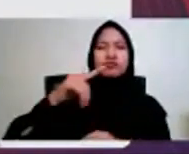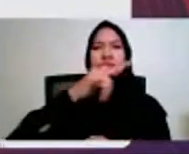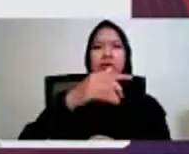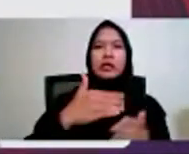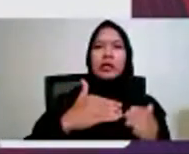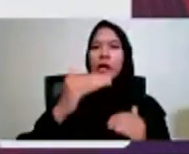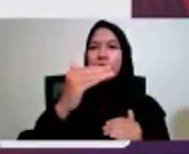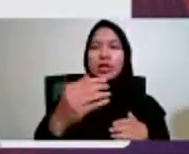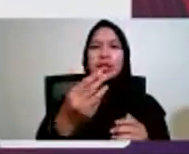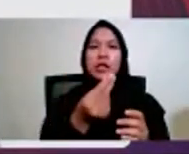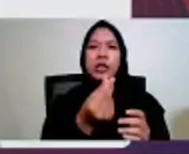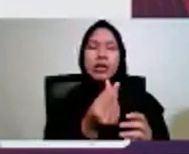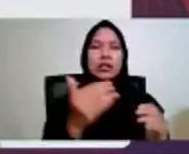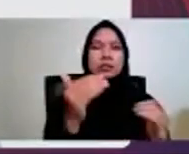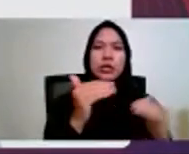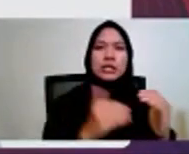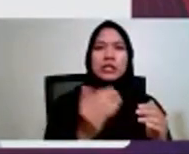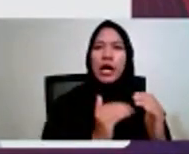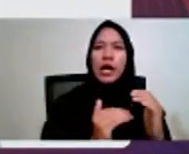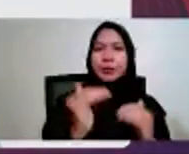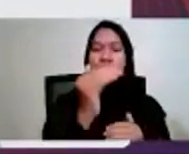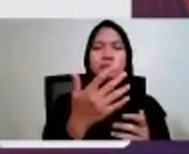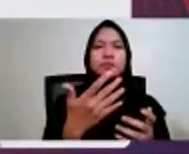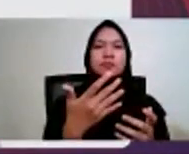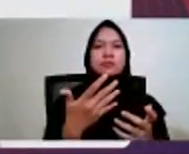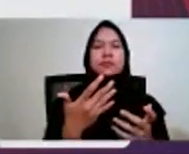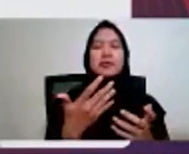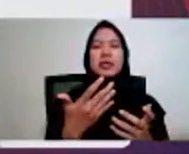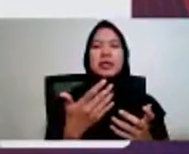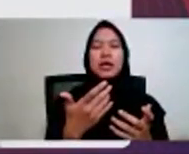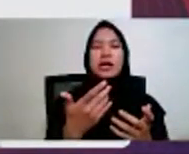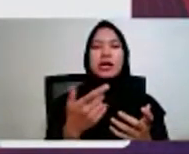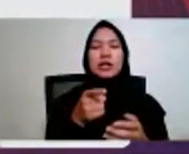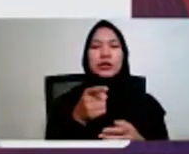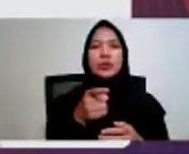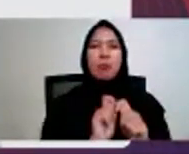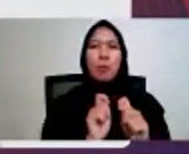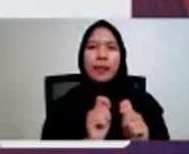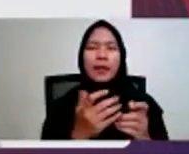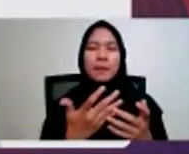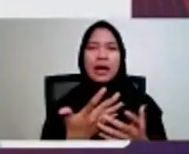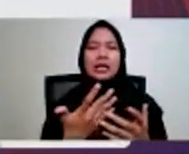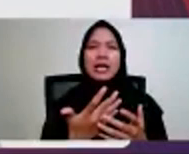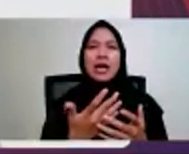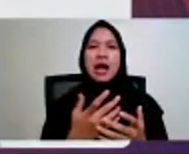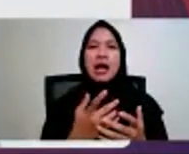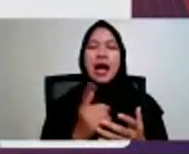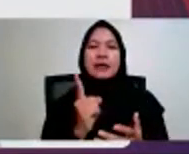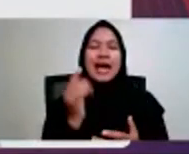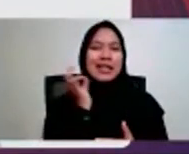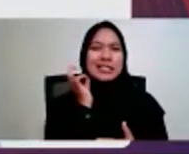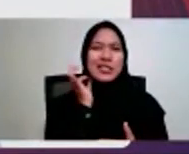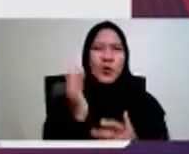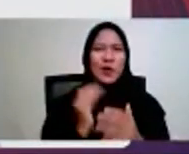naik tarif angkutan angkutan juga naik ke Ayah itu nah itu yang membuat kemudian ada risiko